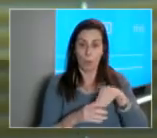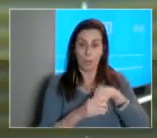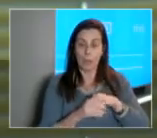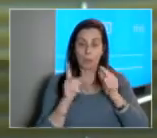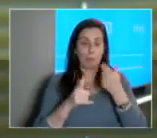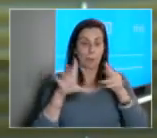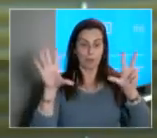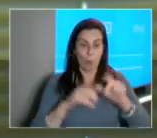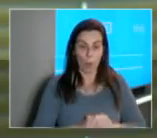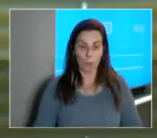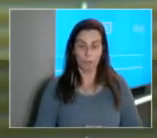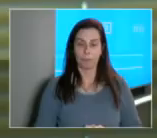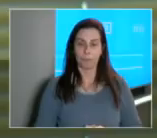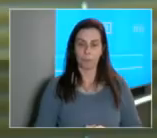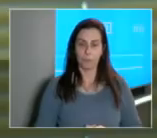מלחמת העצמאות.